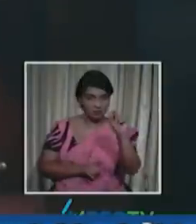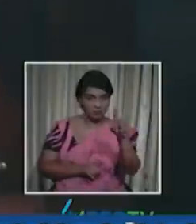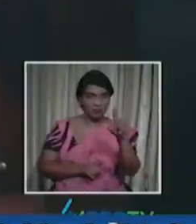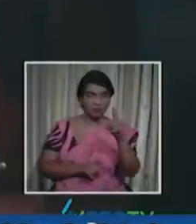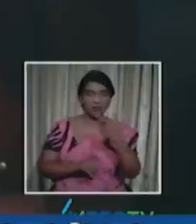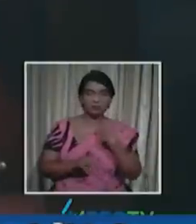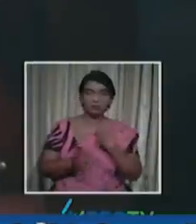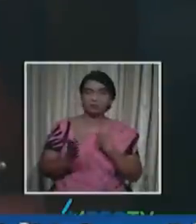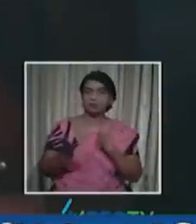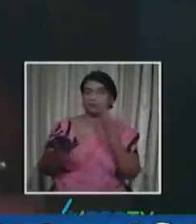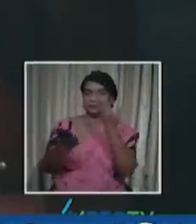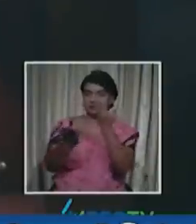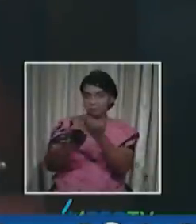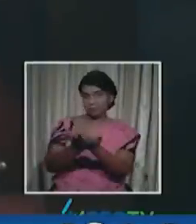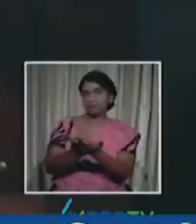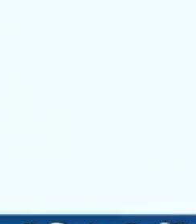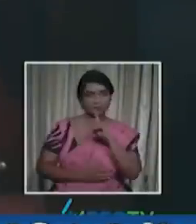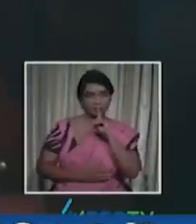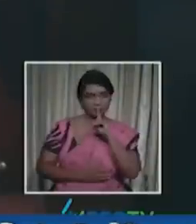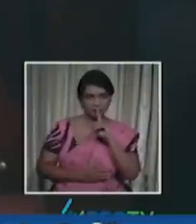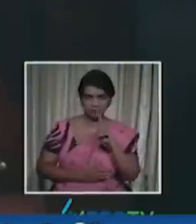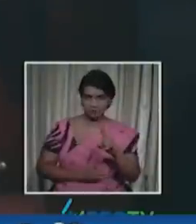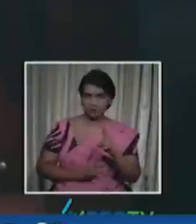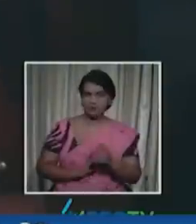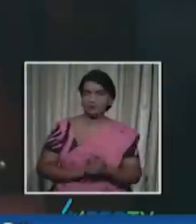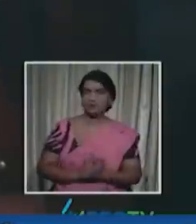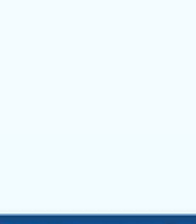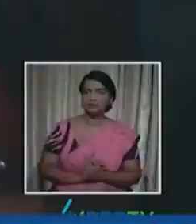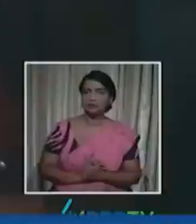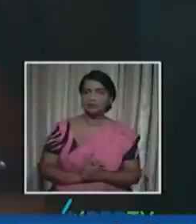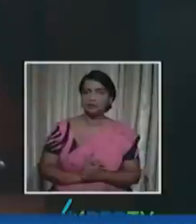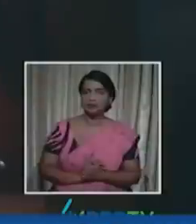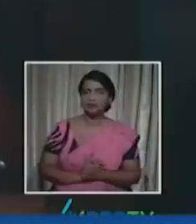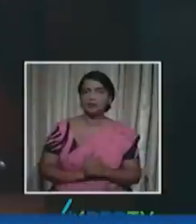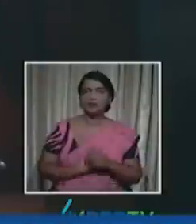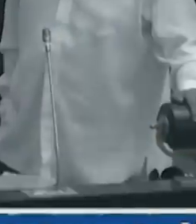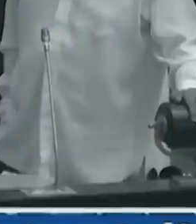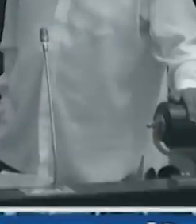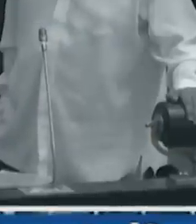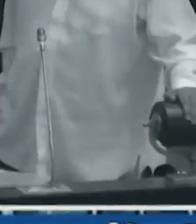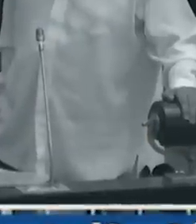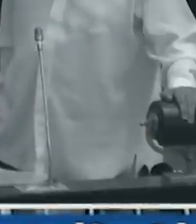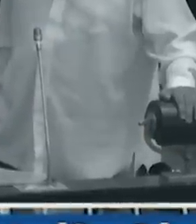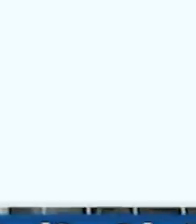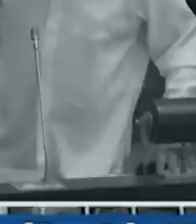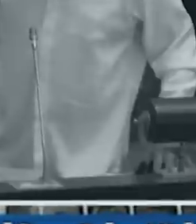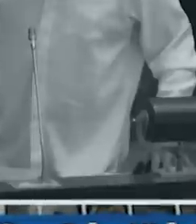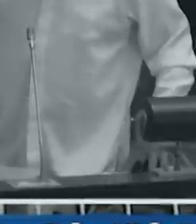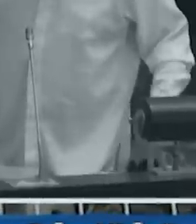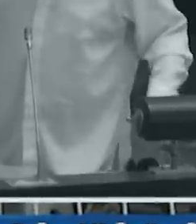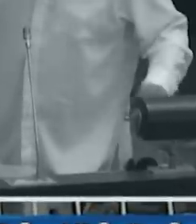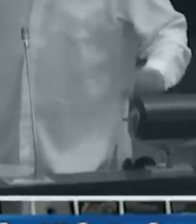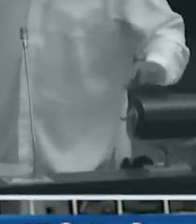අය කියනවා සජිත් තරගෙන් ඉවත් වෙලා ඩලස්ට අවස්ථාව දීම තුලම ඉතා හොඳ පරිත්‍යාගයක් තියෙනවා කියලා. ඒක ඉස්සරහට